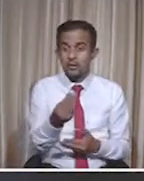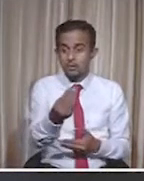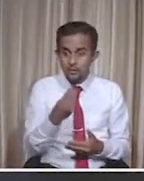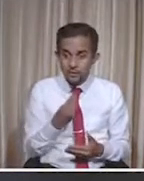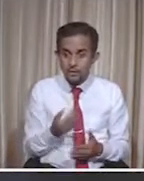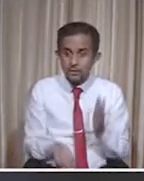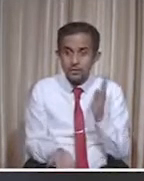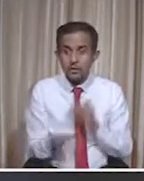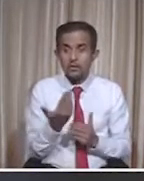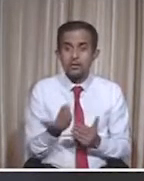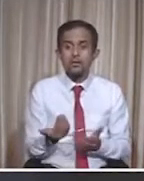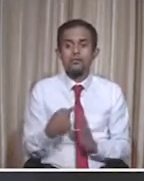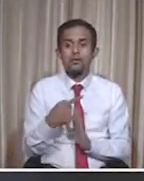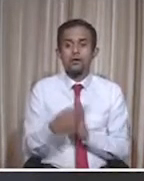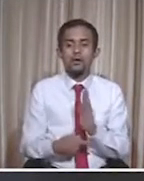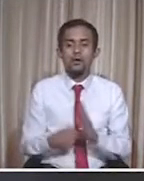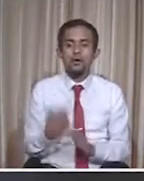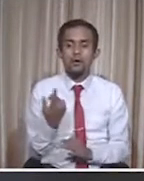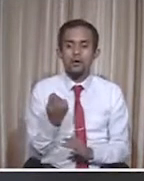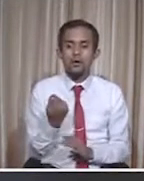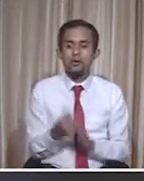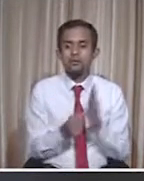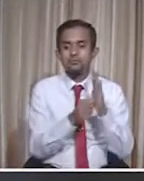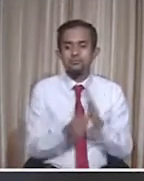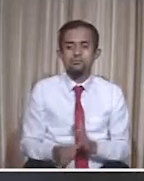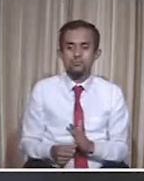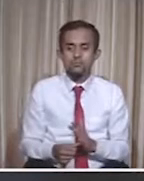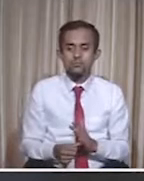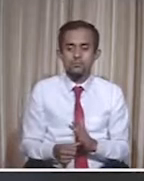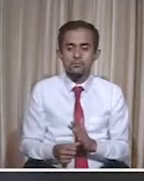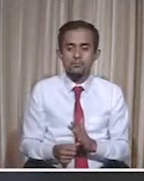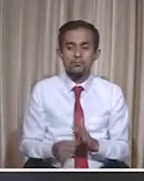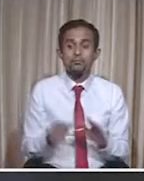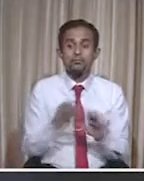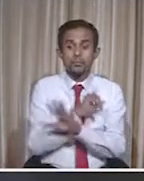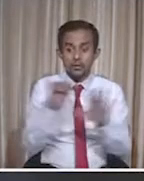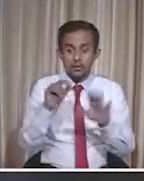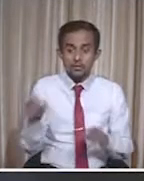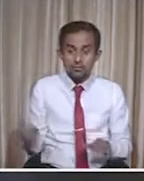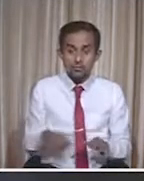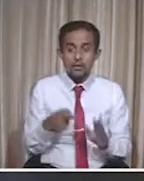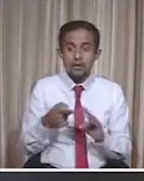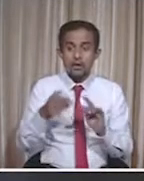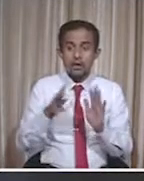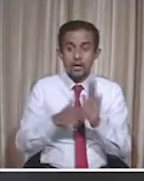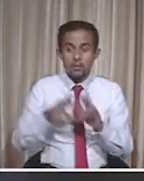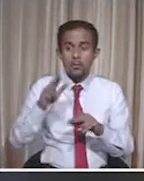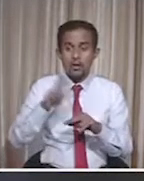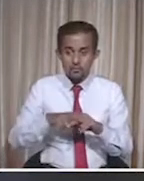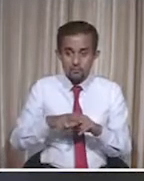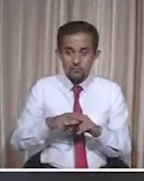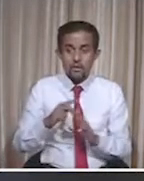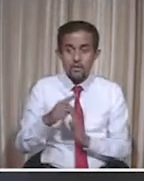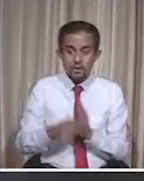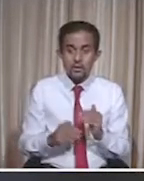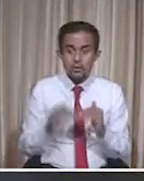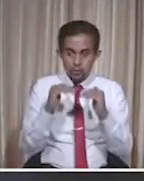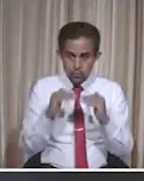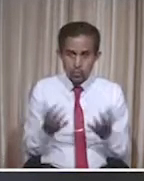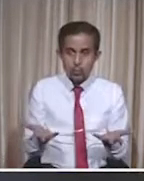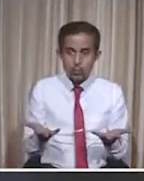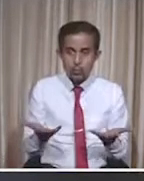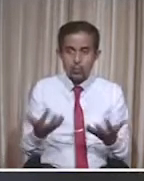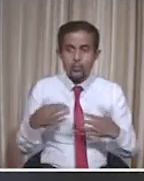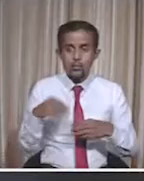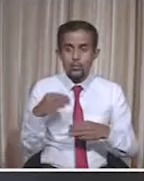කියන්නේ තවත් අපේ රටේ ආර්ථිකය වලපල්ලට යන එක තමයි. 16 වතාවක් IMF එකෙන් අපි ණය අරන් තියෙනවා. රට ගොඩ ගියාද? ඉතින් ඔය ණය අරගෙන